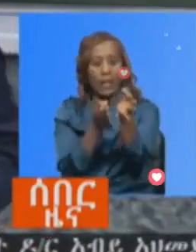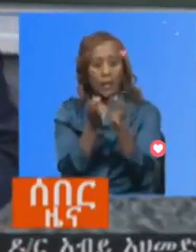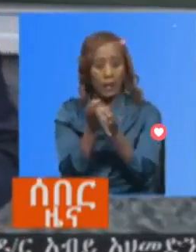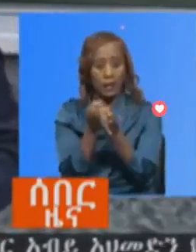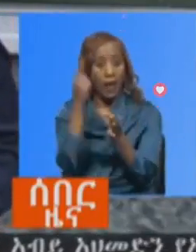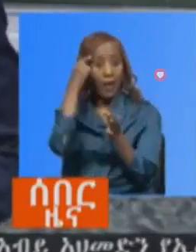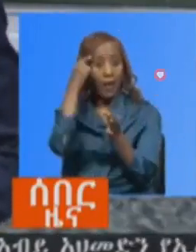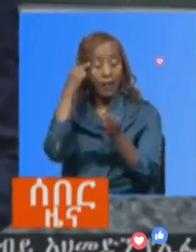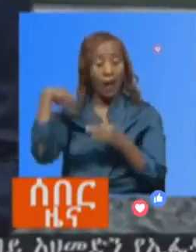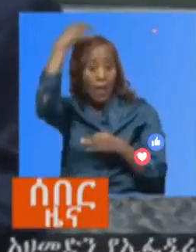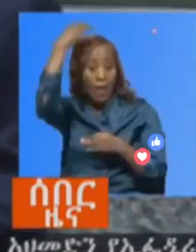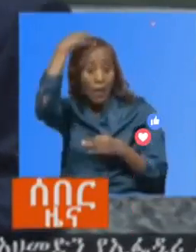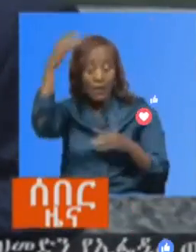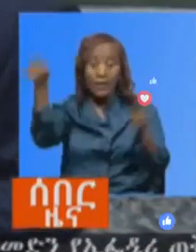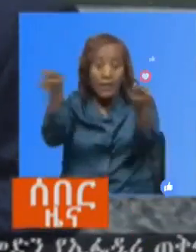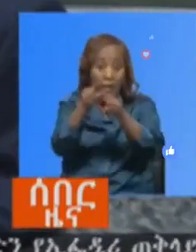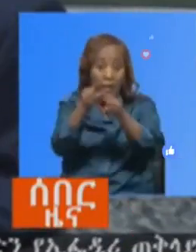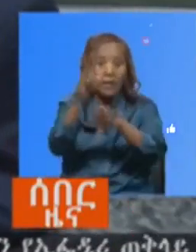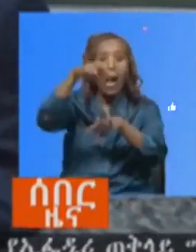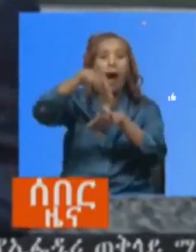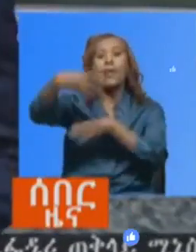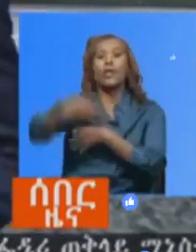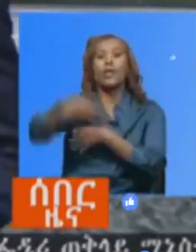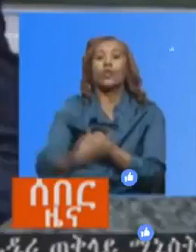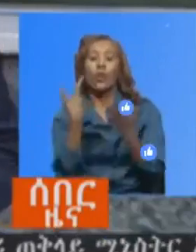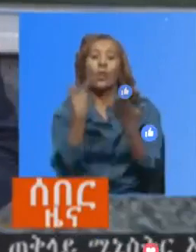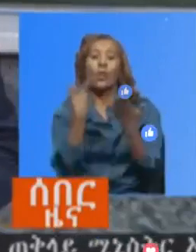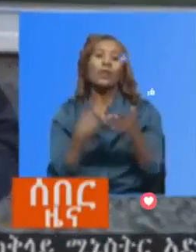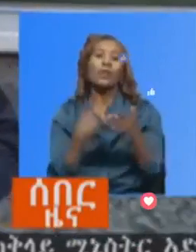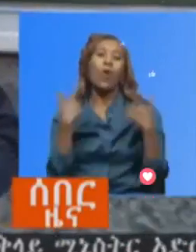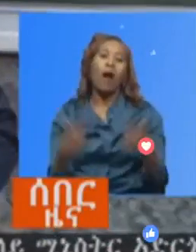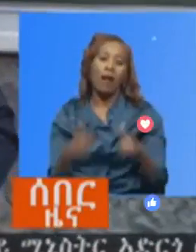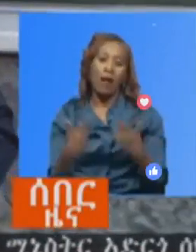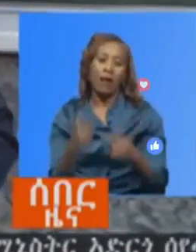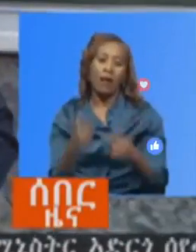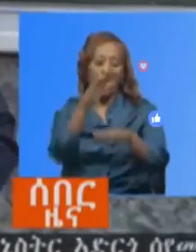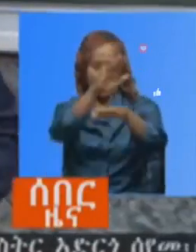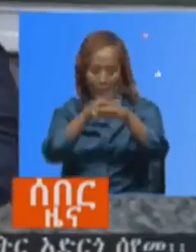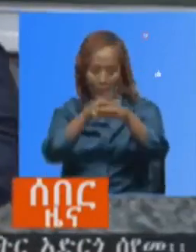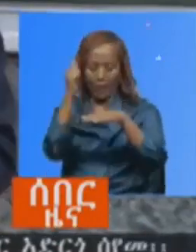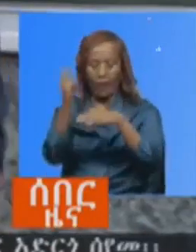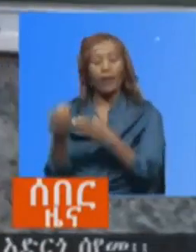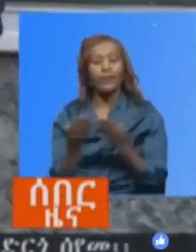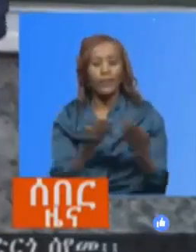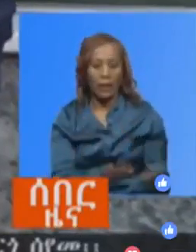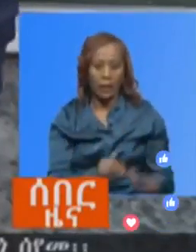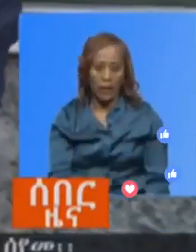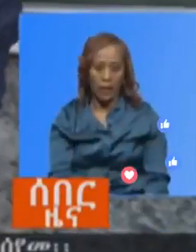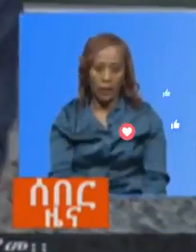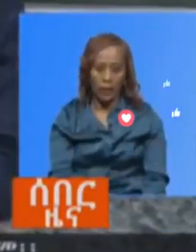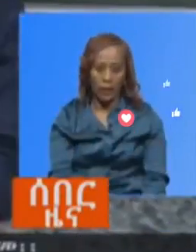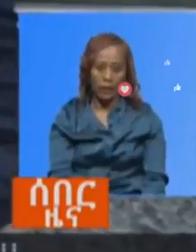የኤርትራ መንግስትም ተመሳሳይ አቋም እንዲወስድ በዚሁ አጋጣሚ ጥሬን አቀርባለሁ።